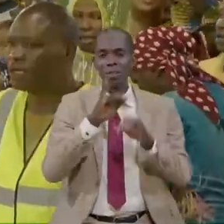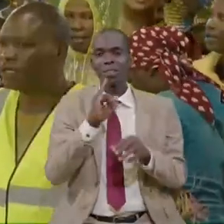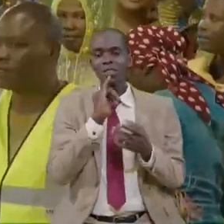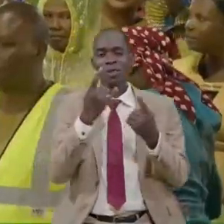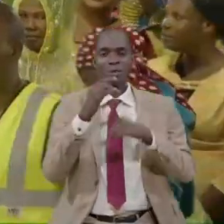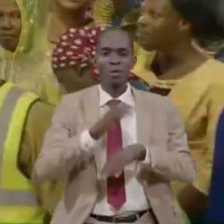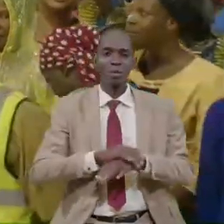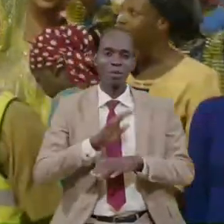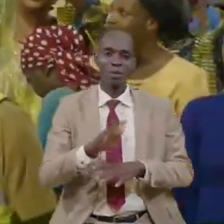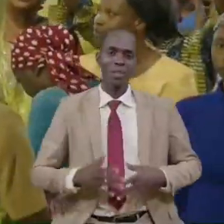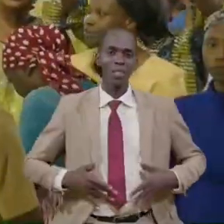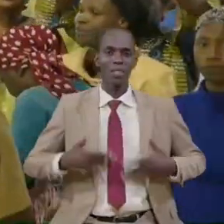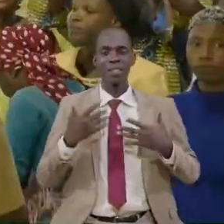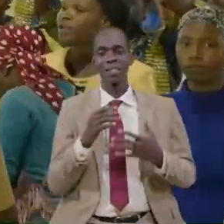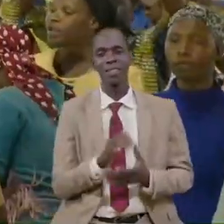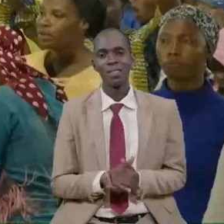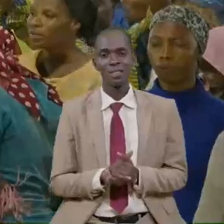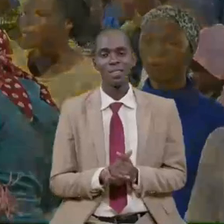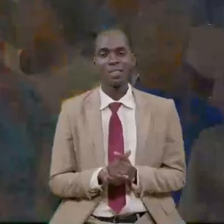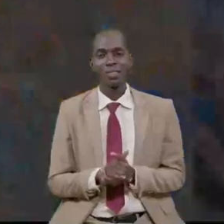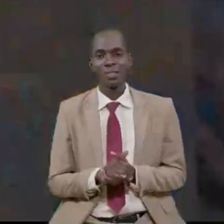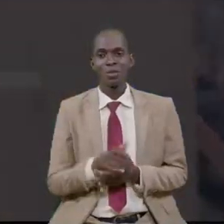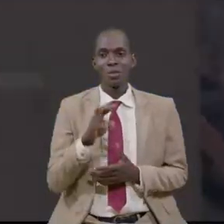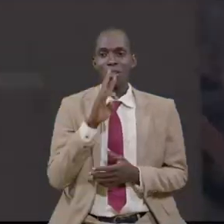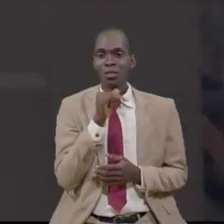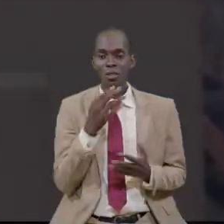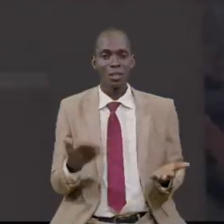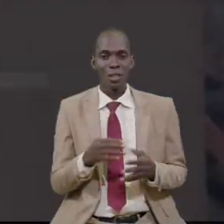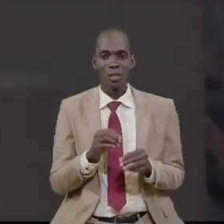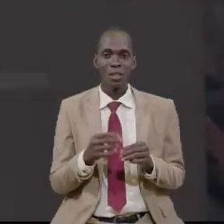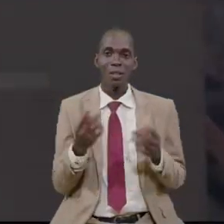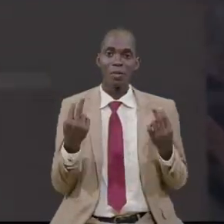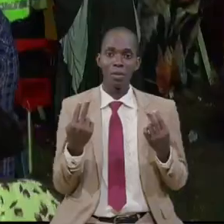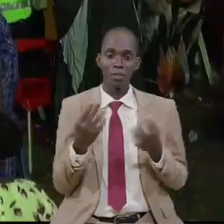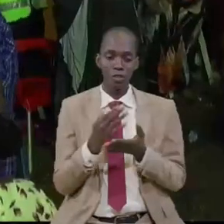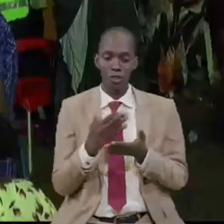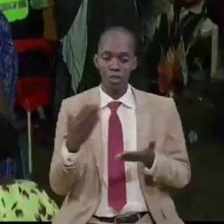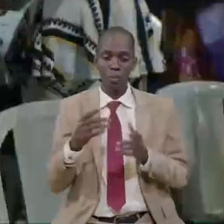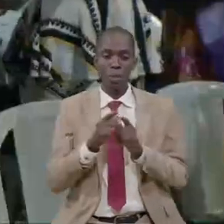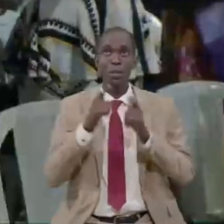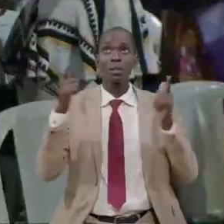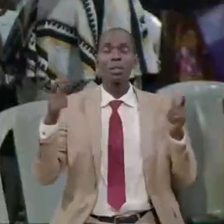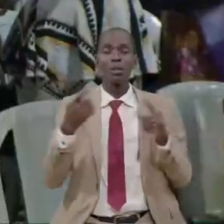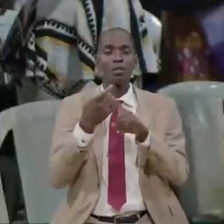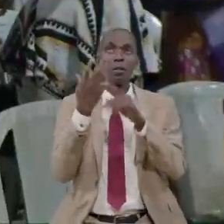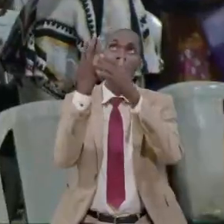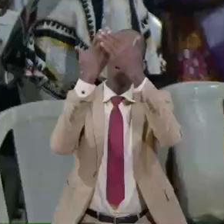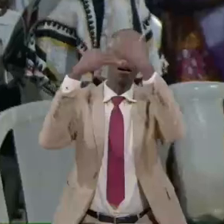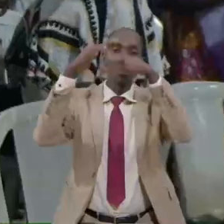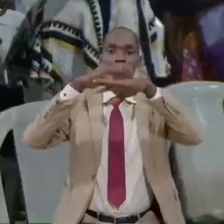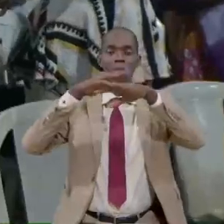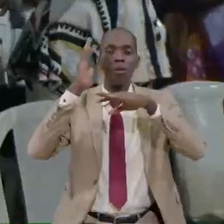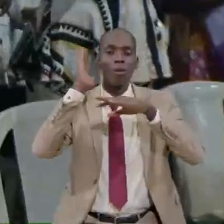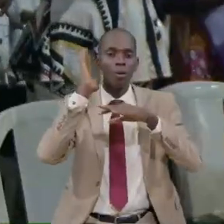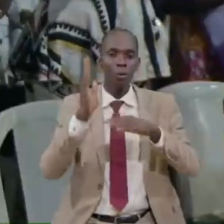vous. Vous n'êtes pas ici en vain. Quelque chose de grand depuis le ciel